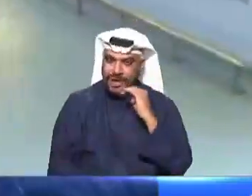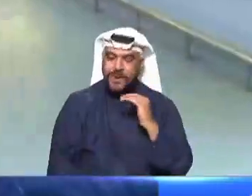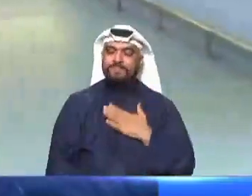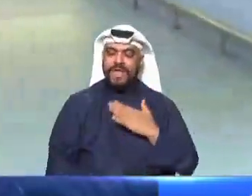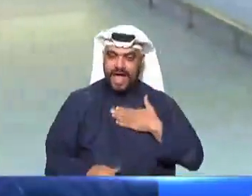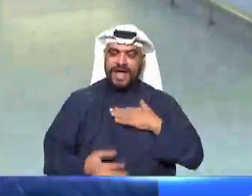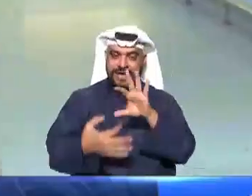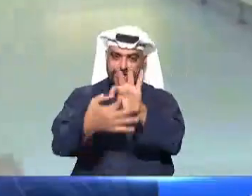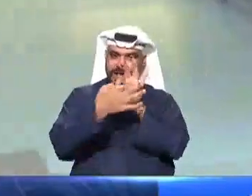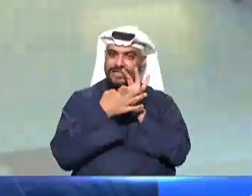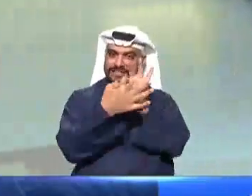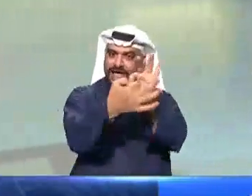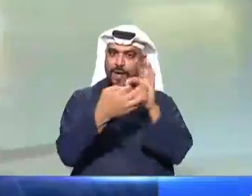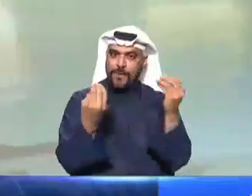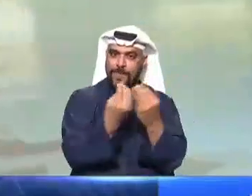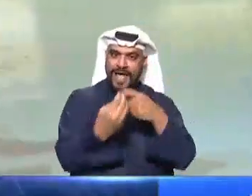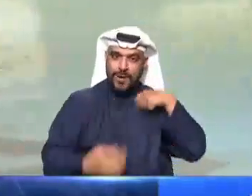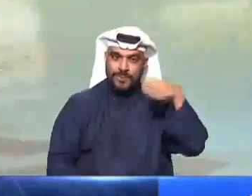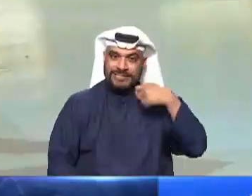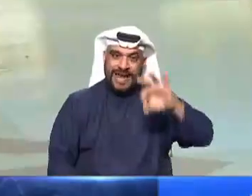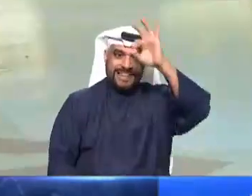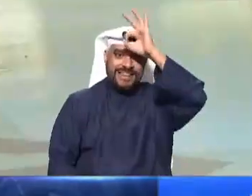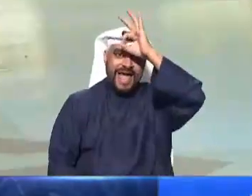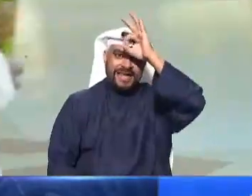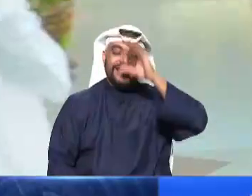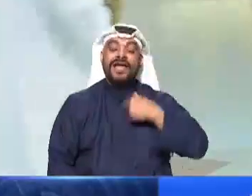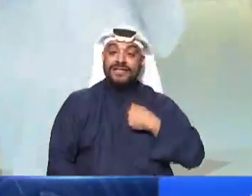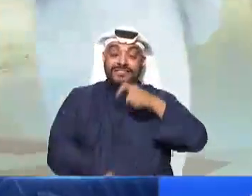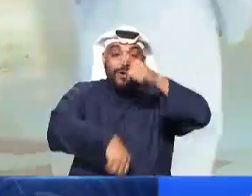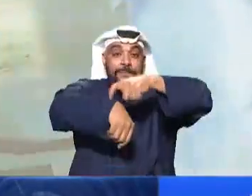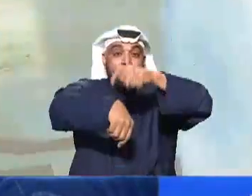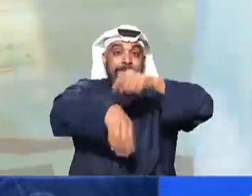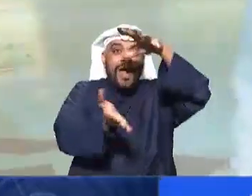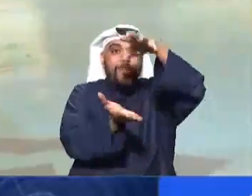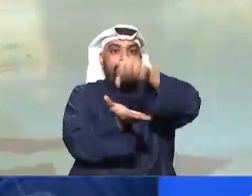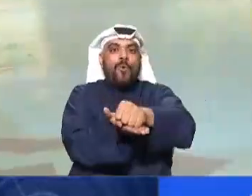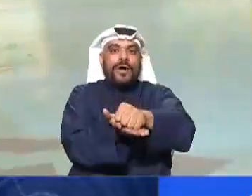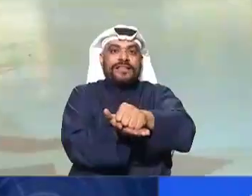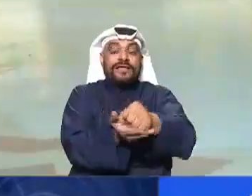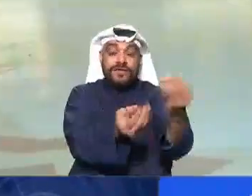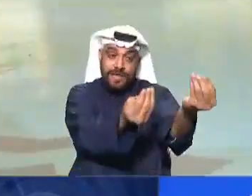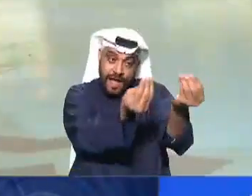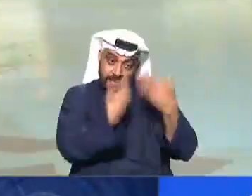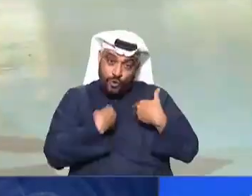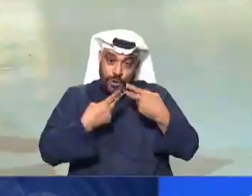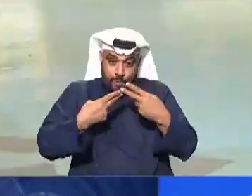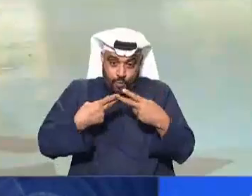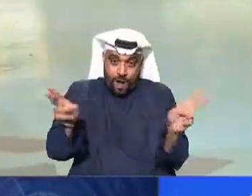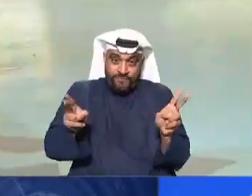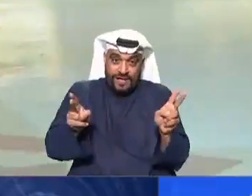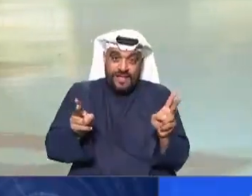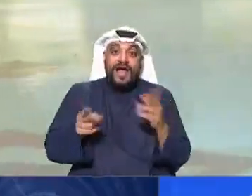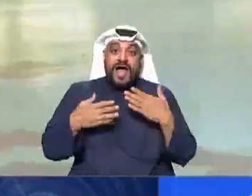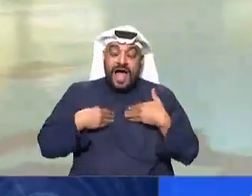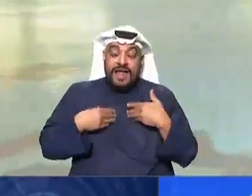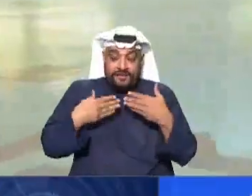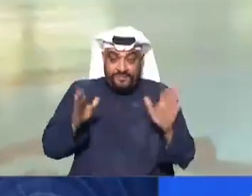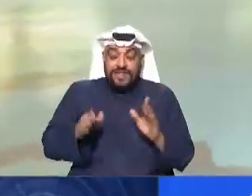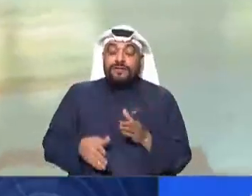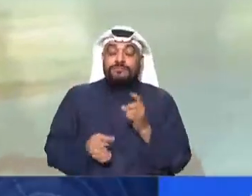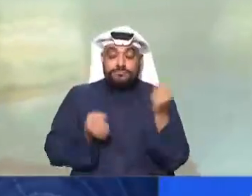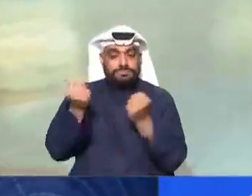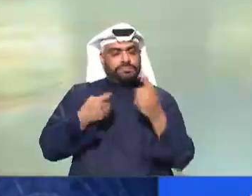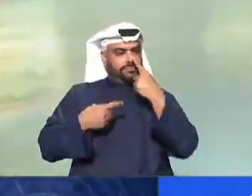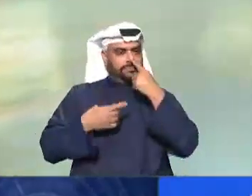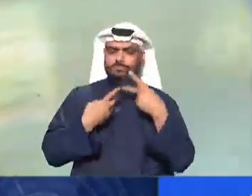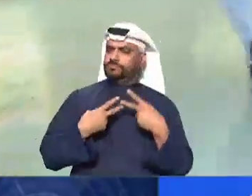تنسيق مع وزارة الداخلية في وضع الباركودات، إذا أعطونا تصريح في الفتح حنا على